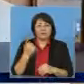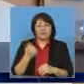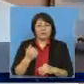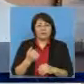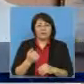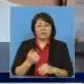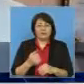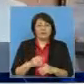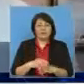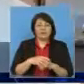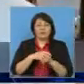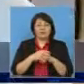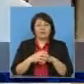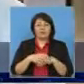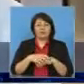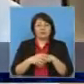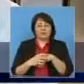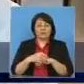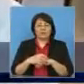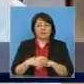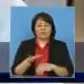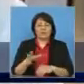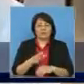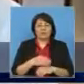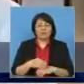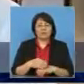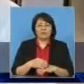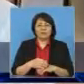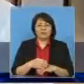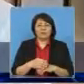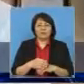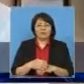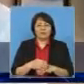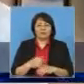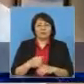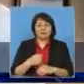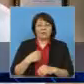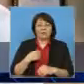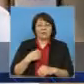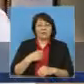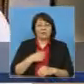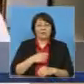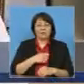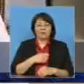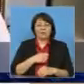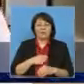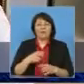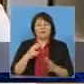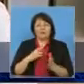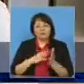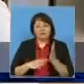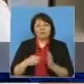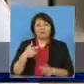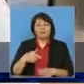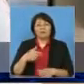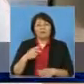по классике боролся? Я говорю, я не знаю, что такое классика. А там, оказывается, стоит 90 килограмм,